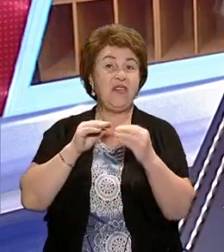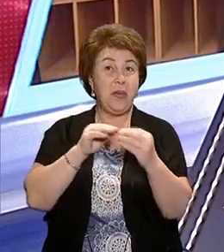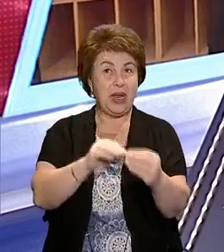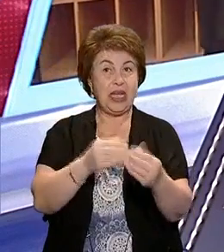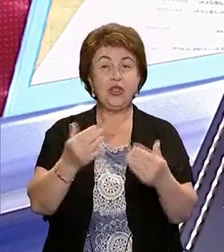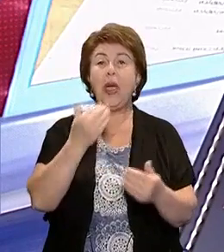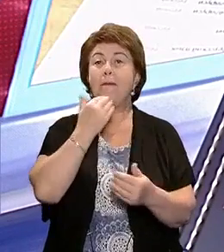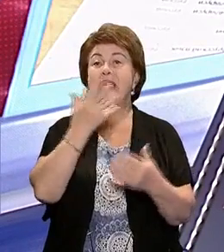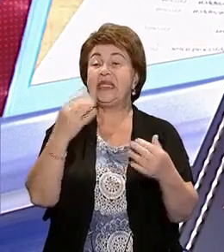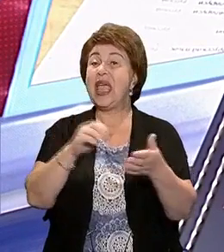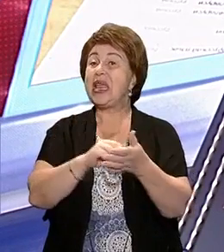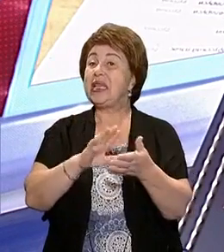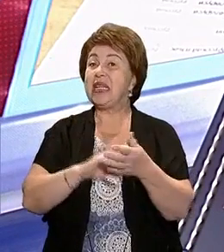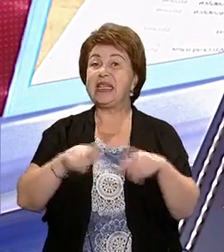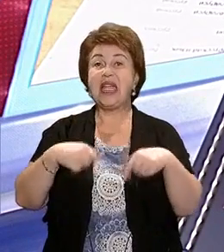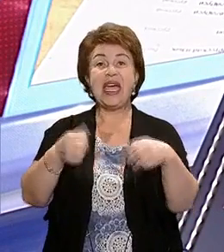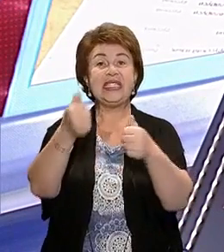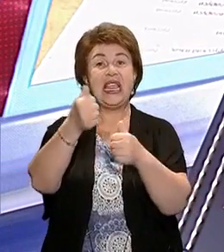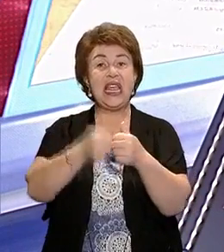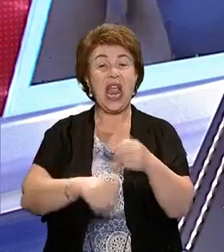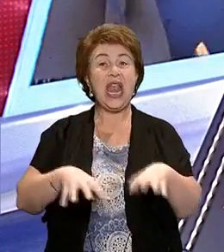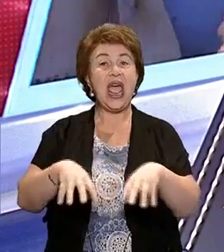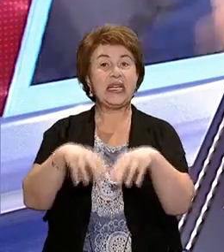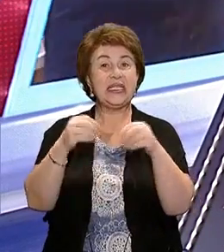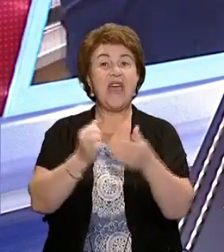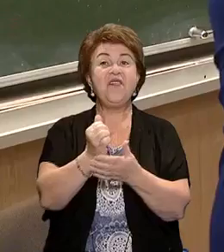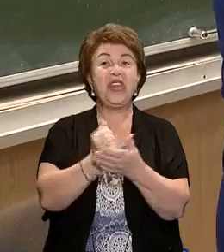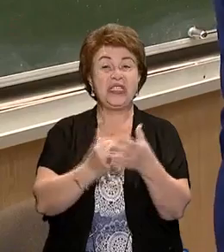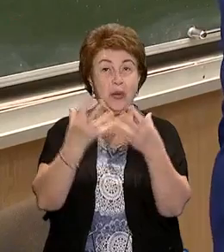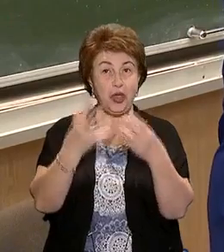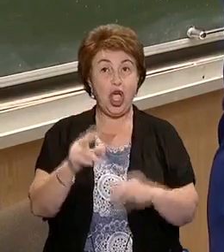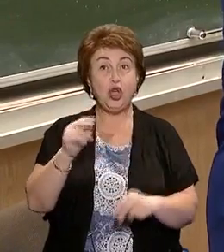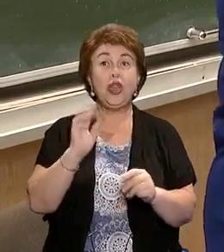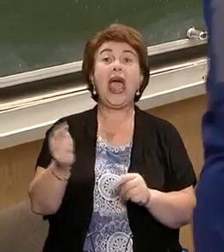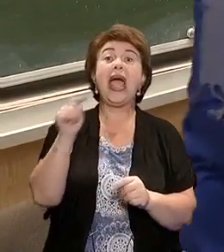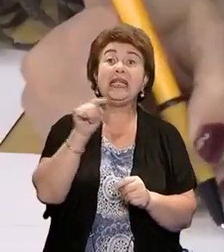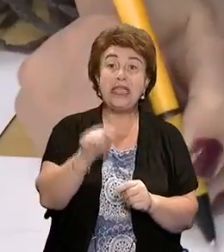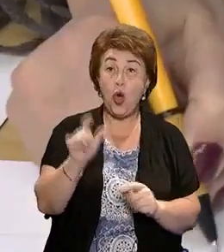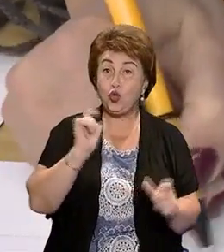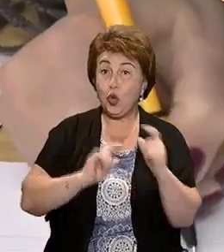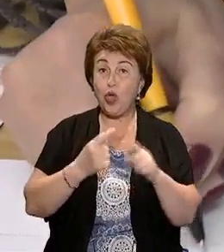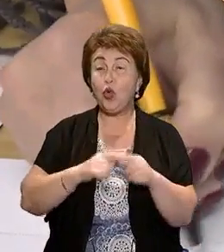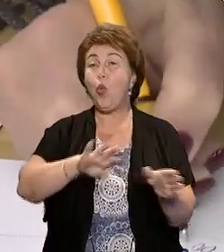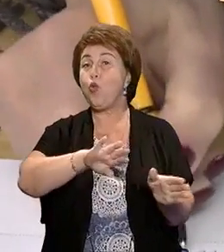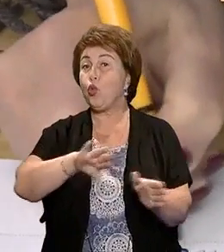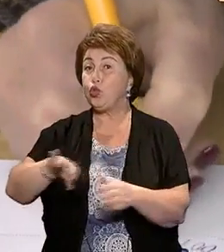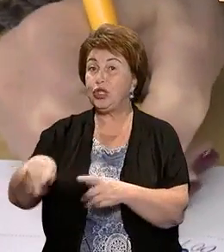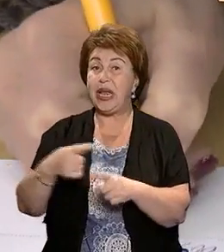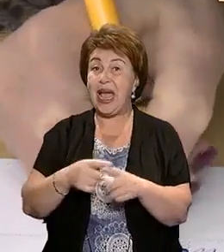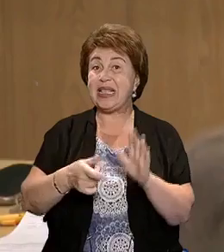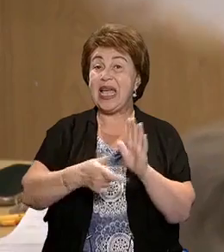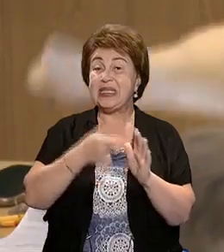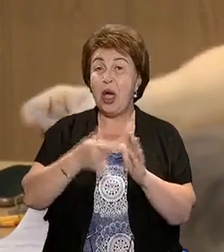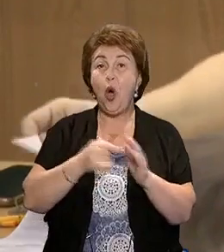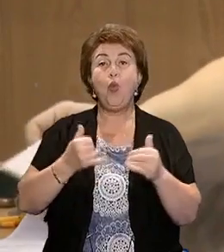Сегодня последний день регистрации для сдачи централизованного тестирования в резервные дни. Шанс только для тех абитуриентов, которые пропустили основные испытания